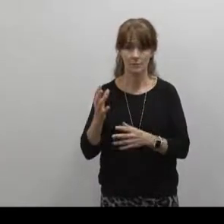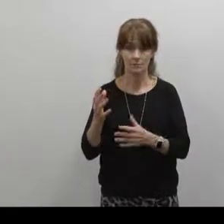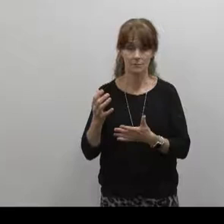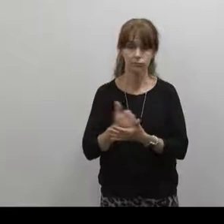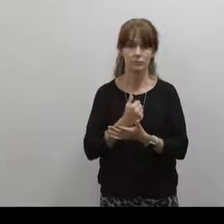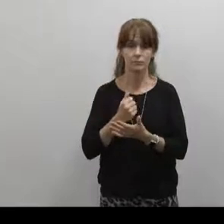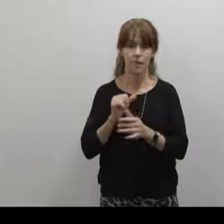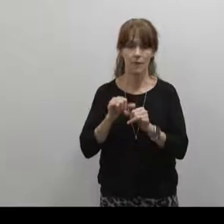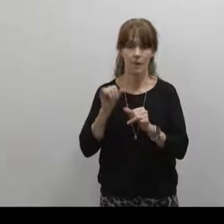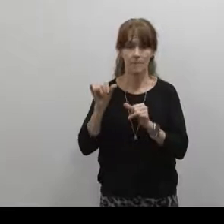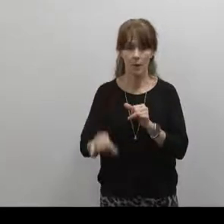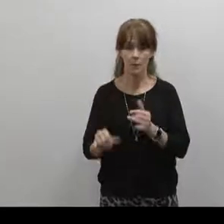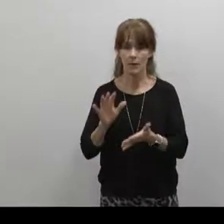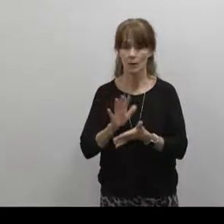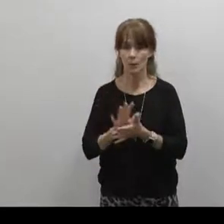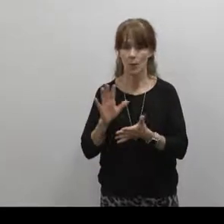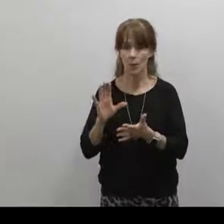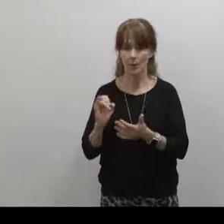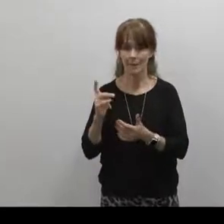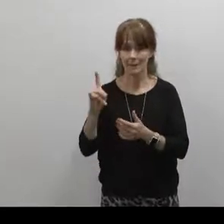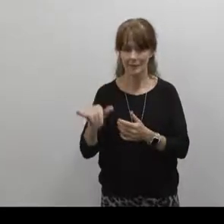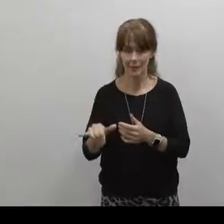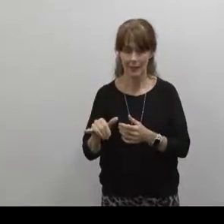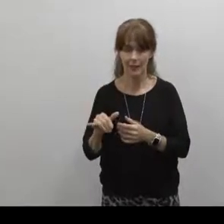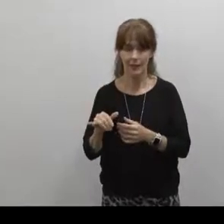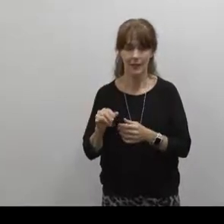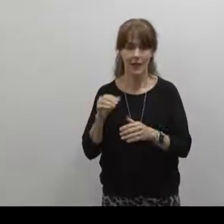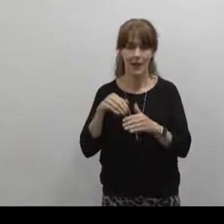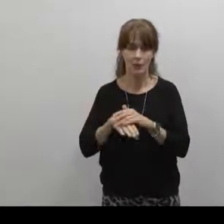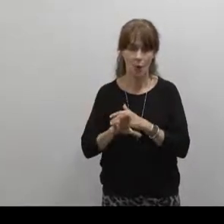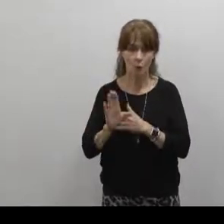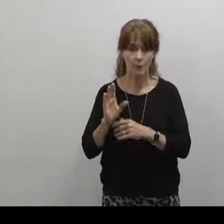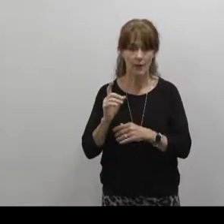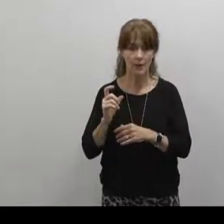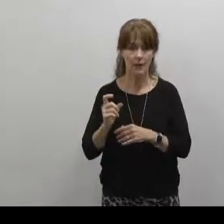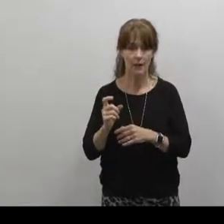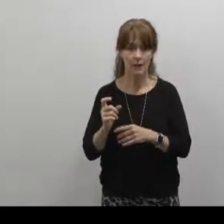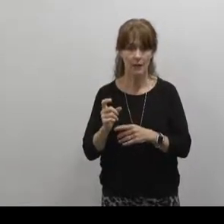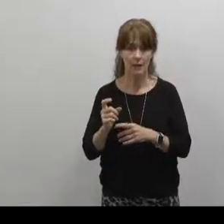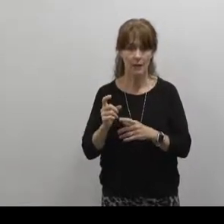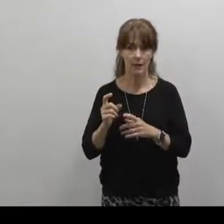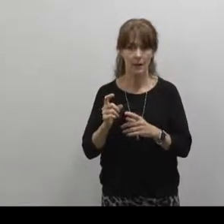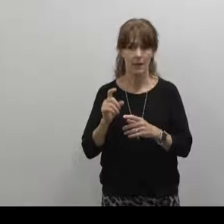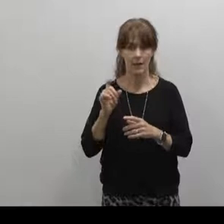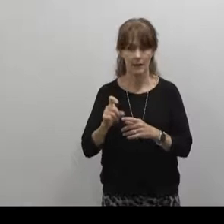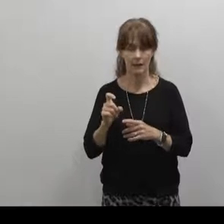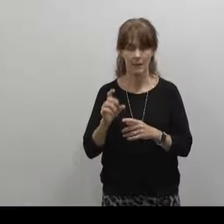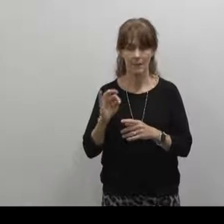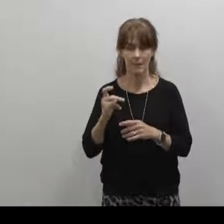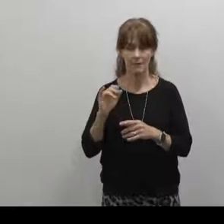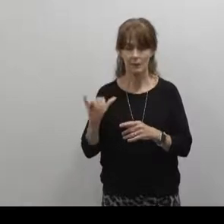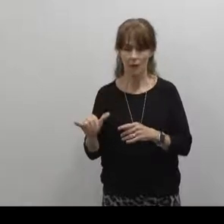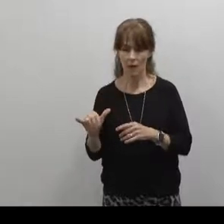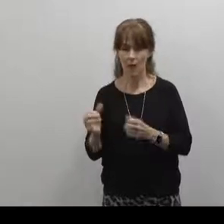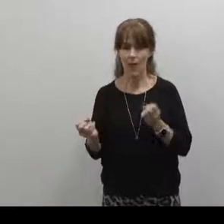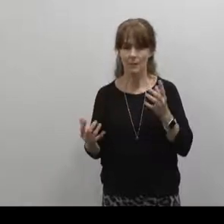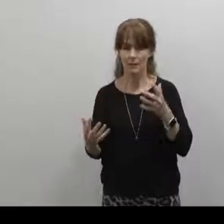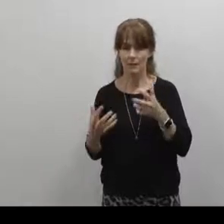tầm bây prao prah ở sử mặt tập hiệp ẩm bí xà la rồi mơ bàn dương prao prah nâng ca xà la ở lâu đang cho chú mục